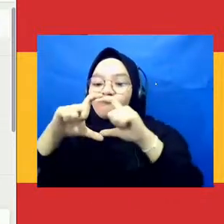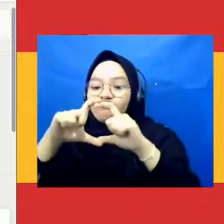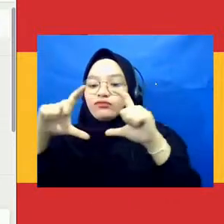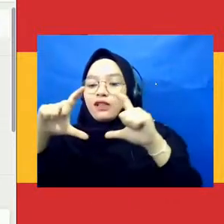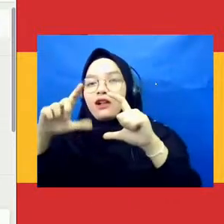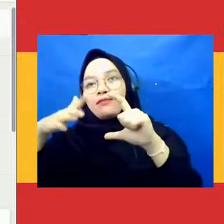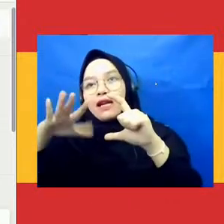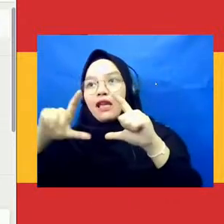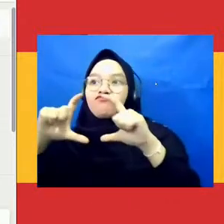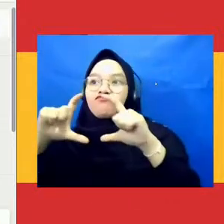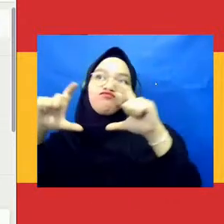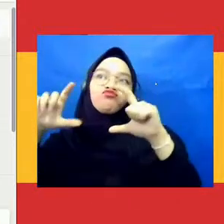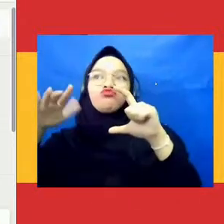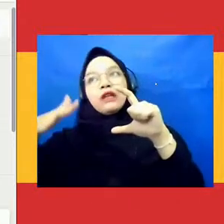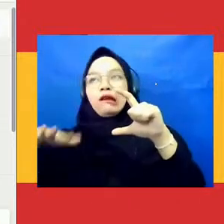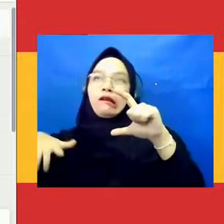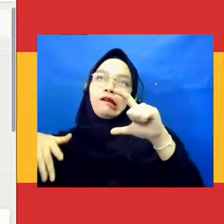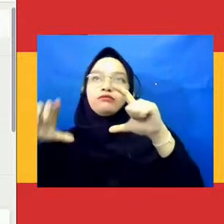Ini kayaknya